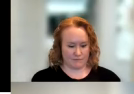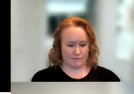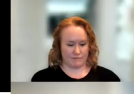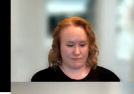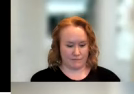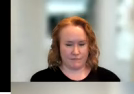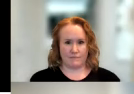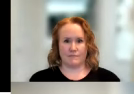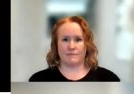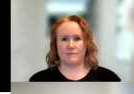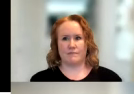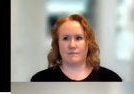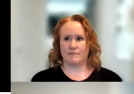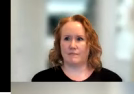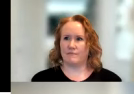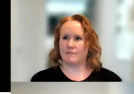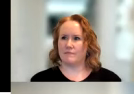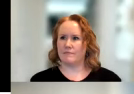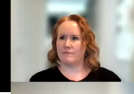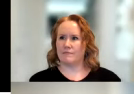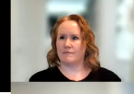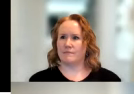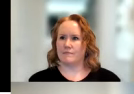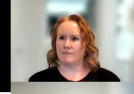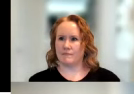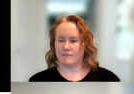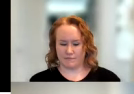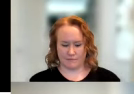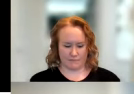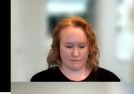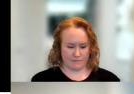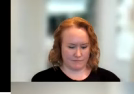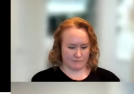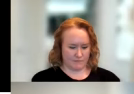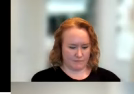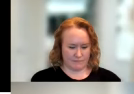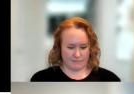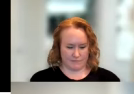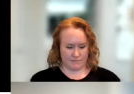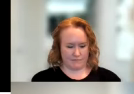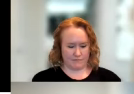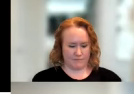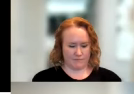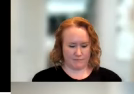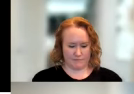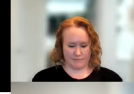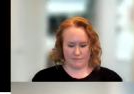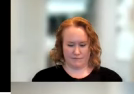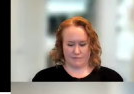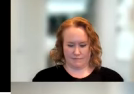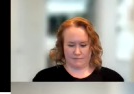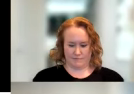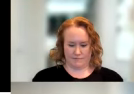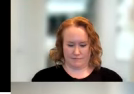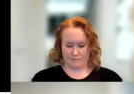av personer med nedsatt funksjonsevne og andre personer med funksjonsbegrensninger. Dette varer og tjenester som forventes